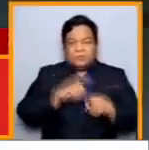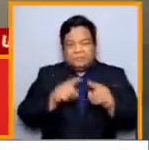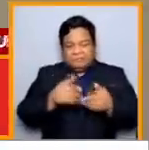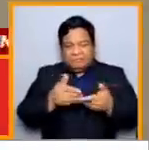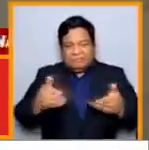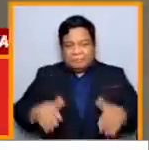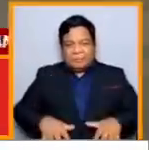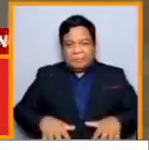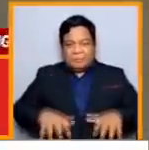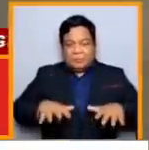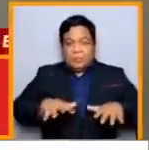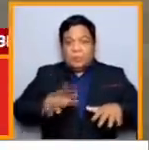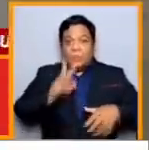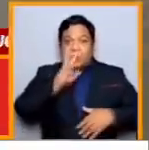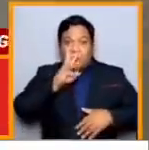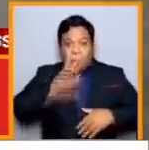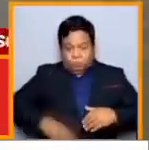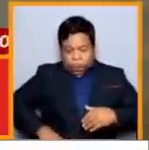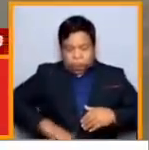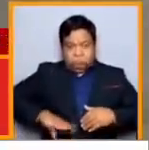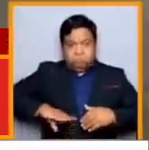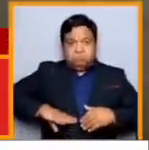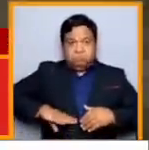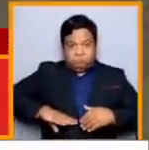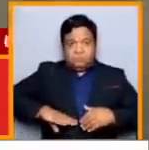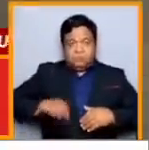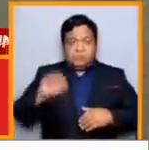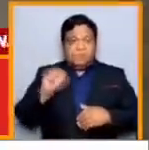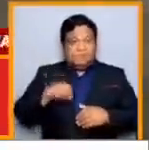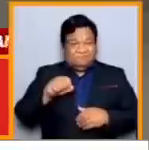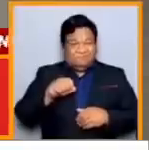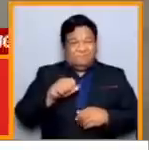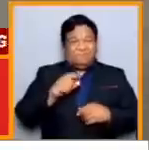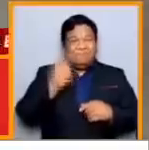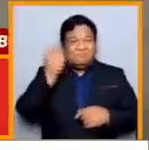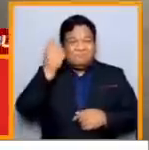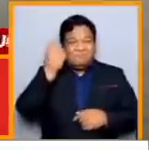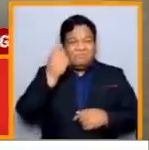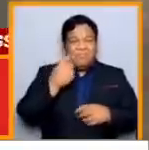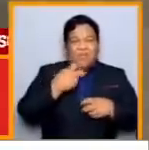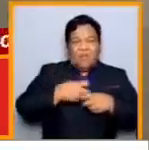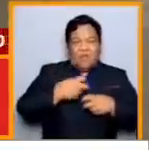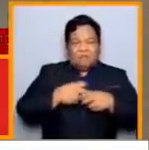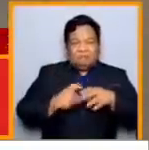tubig. Pahirapan ang paglilikas sa mga residente sa ilang barangay na abot-leeg na ang baha.